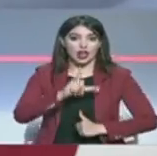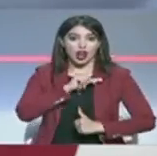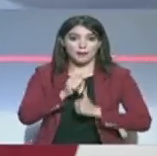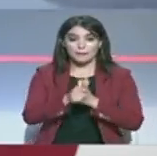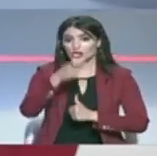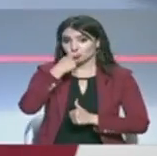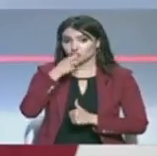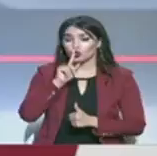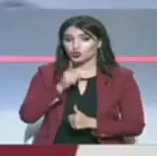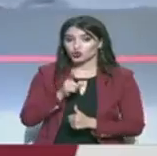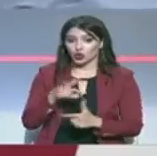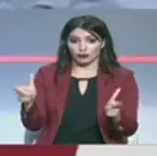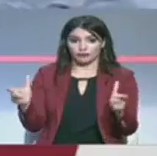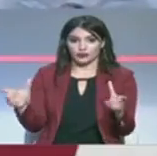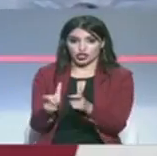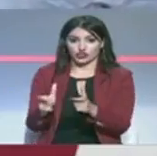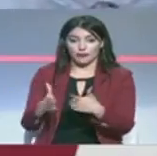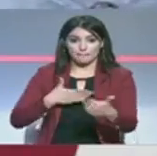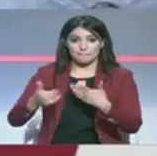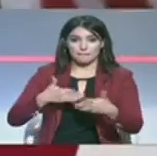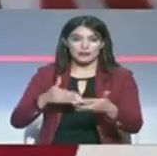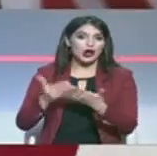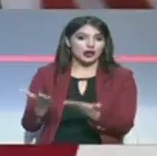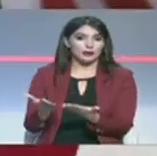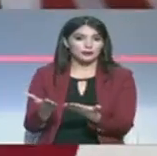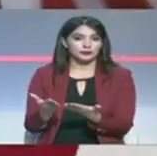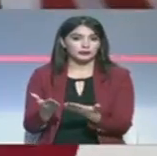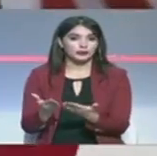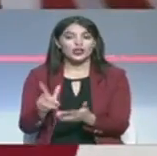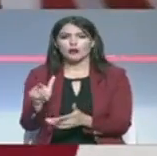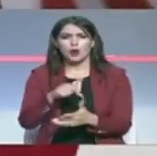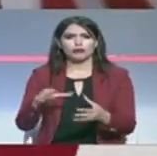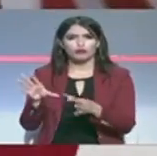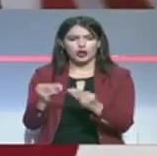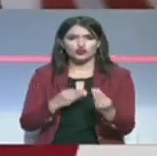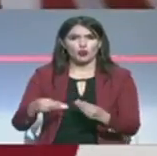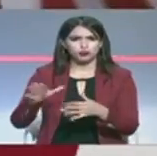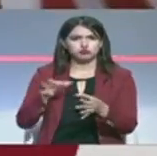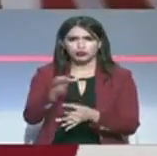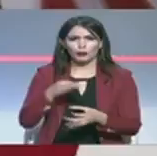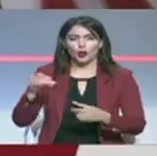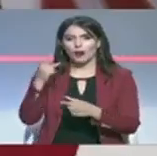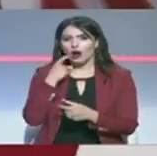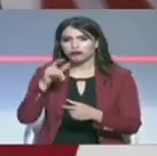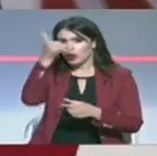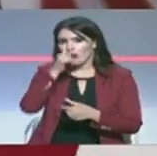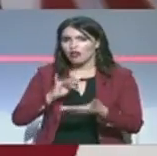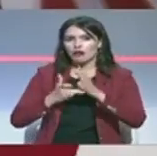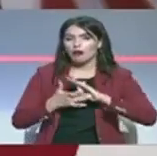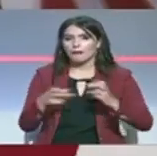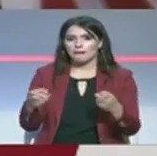بالمنستير. بالنسبة للمحجوز اللي تمكننا من ضبطه هو معناها فيه برشا قطاع أثرية مختلفة، كذلك